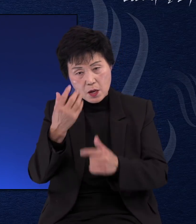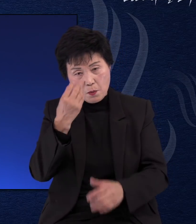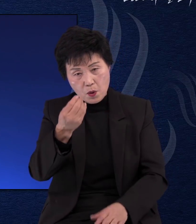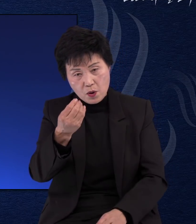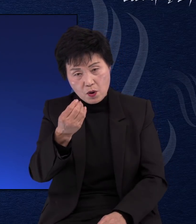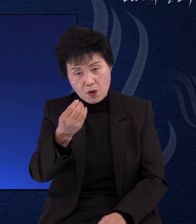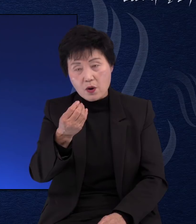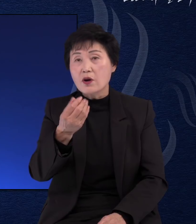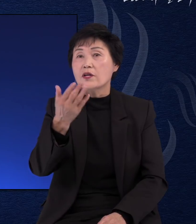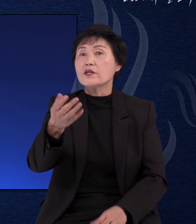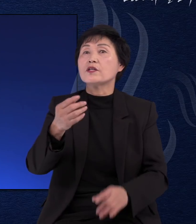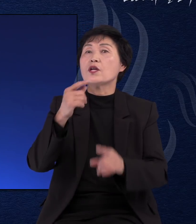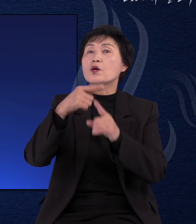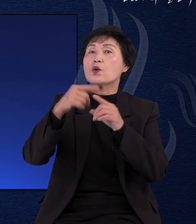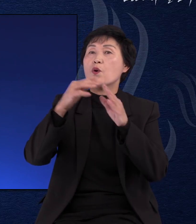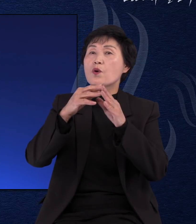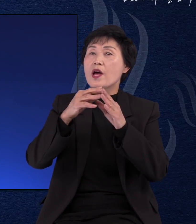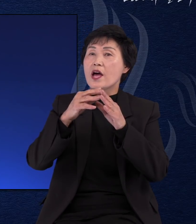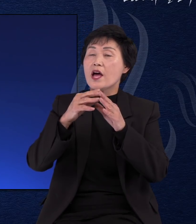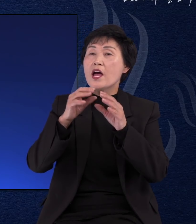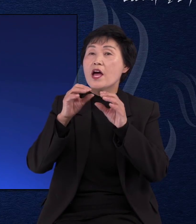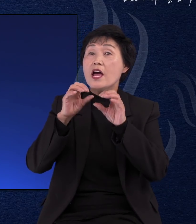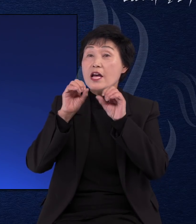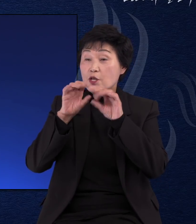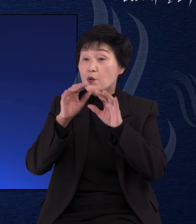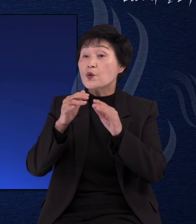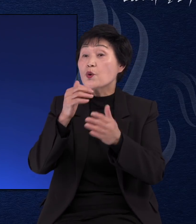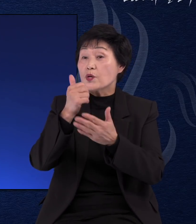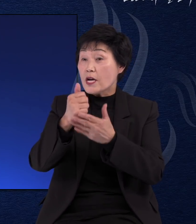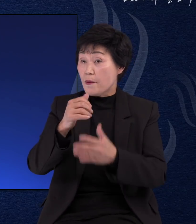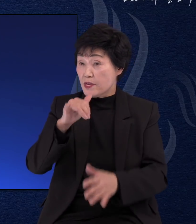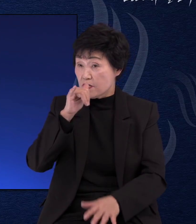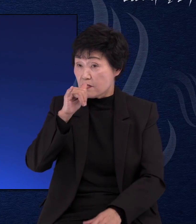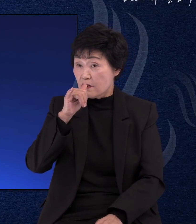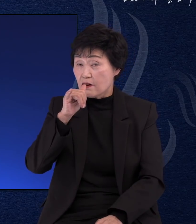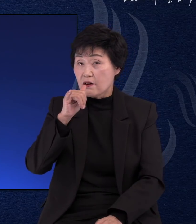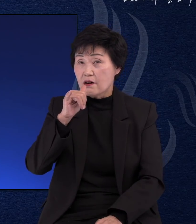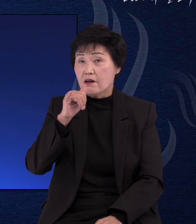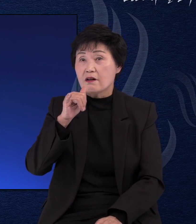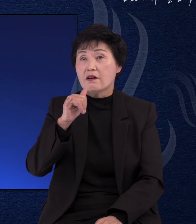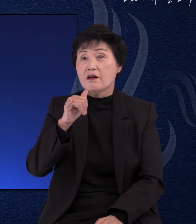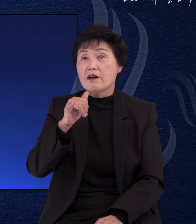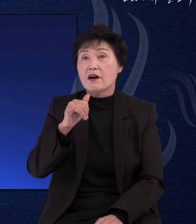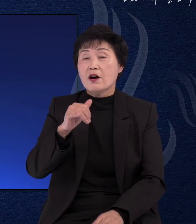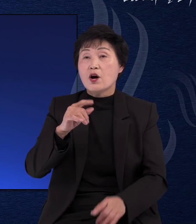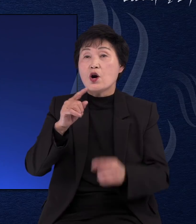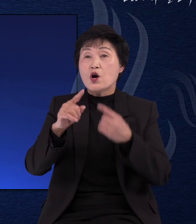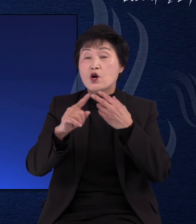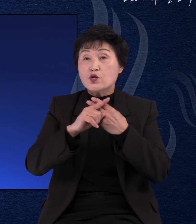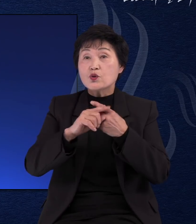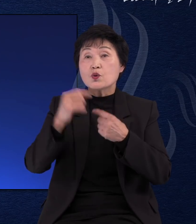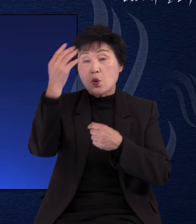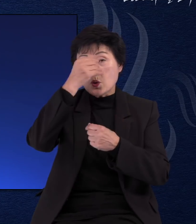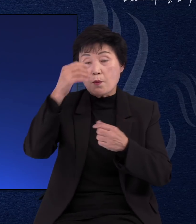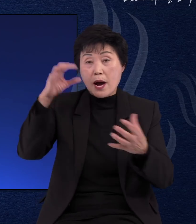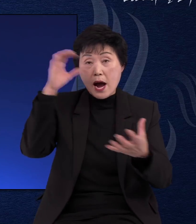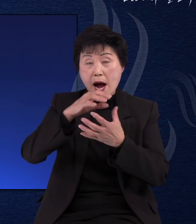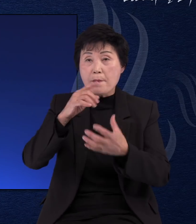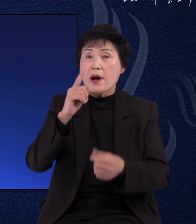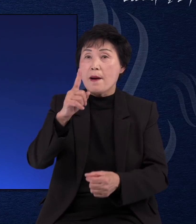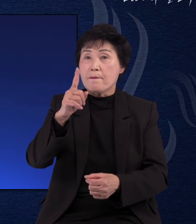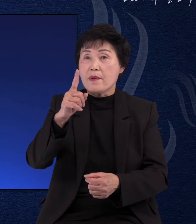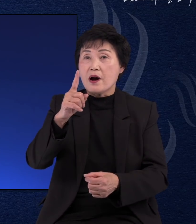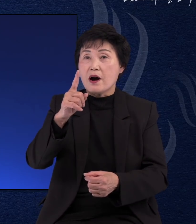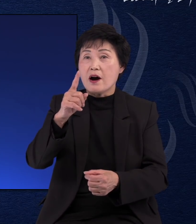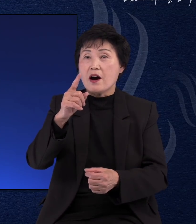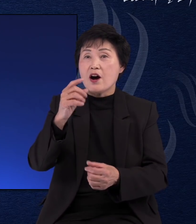있니? 없는데요. 그 옆에 다니엘이라고 하는 중고등부 다 합쳐서 1명 있는 다니엘이 농구공을 가지고 지